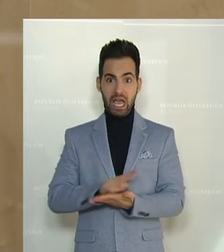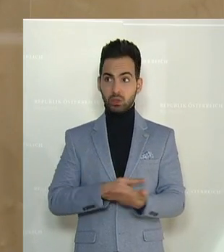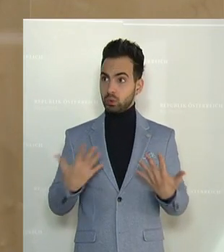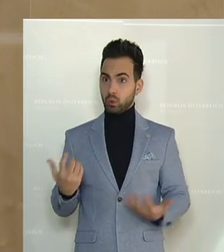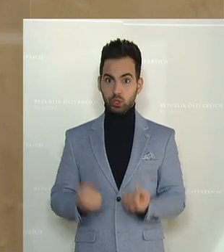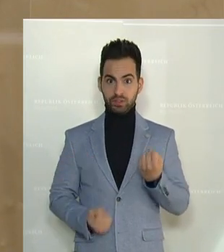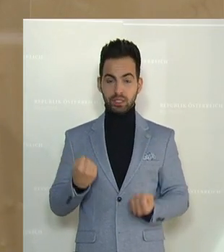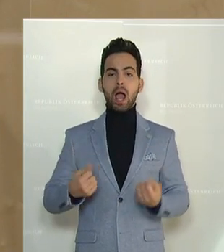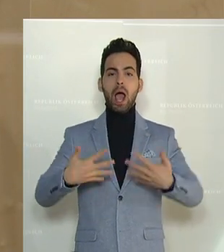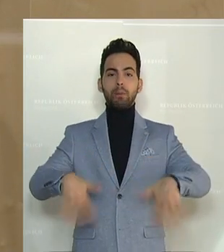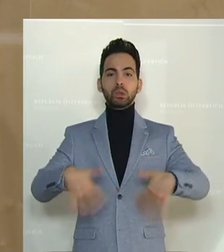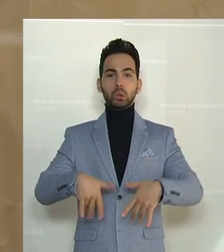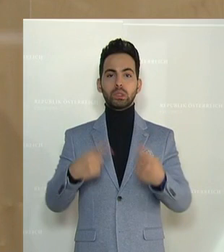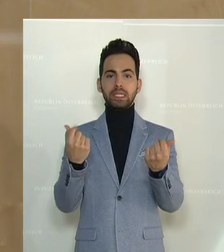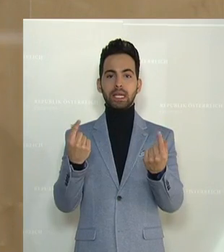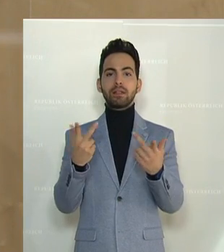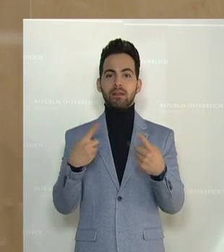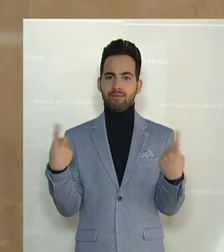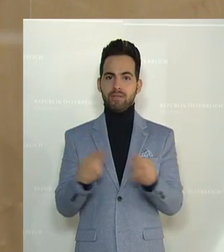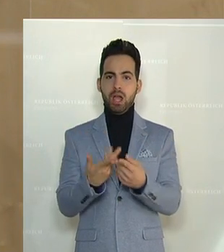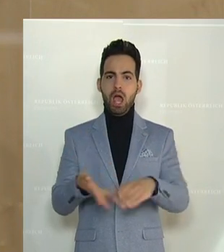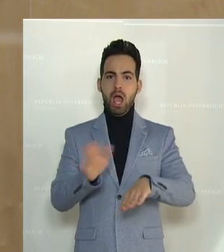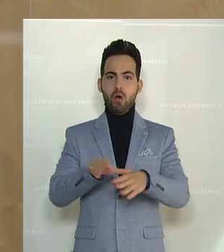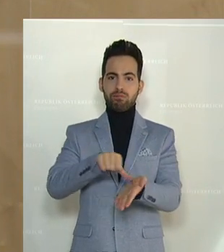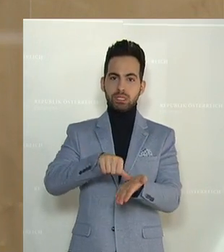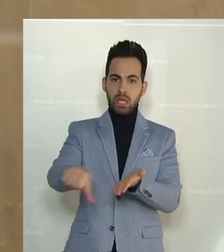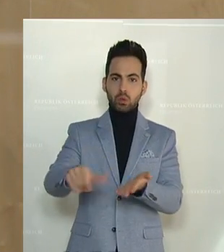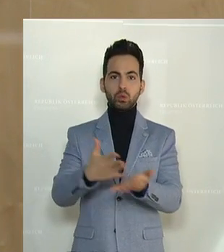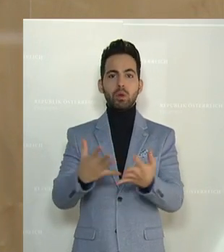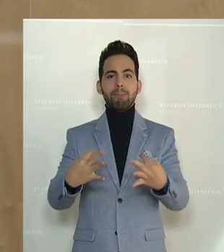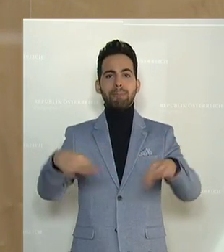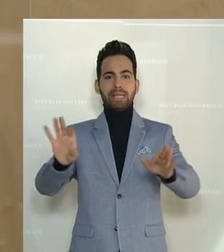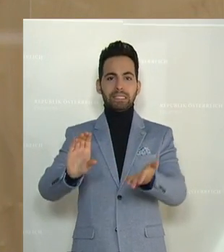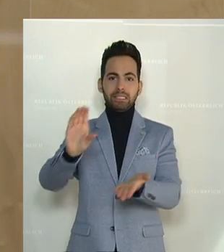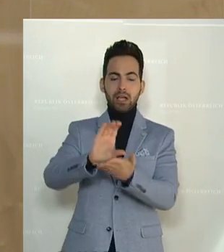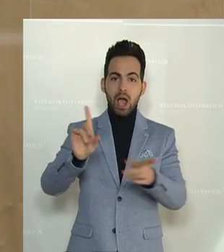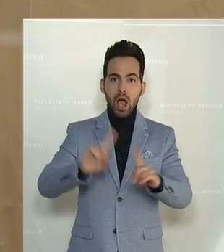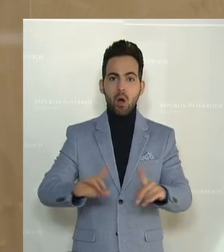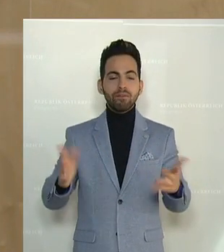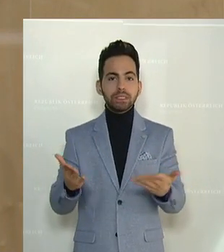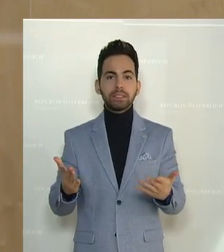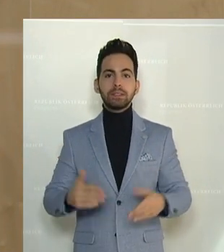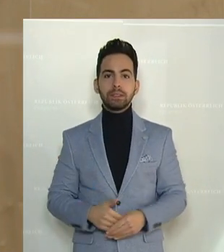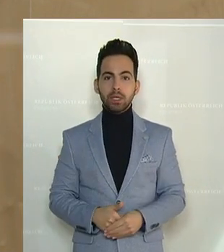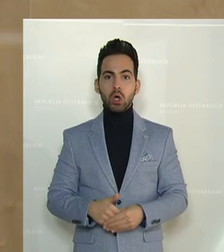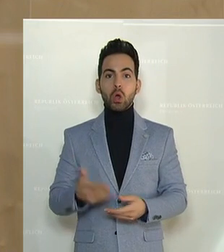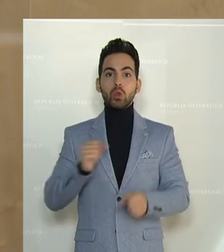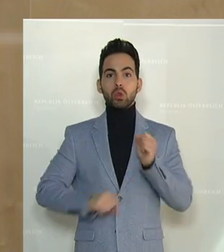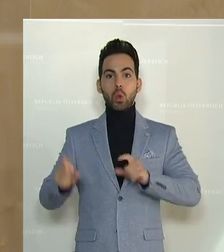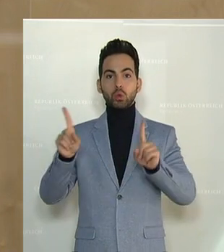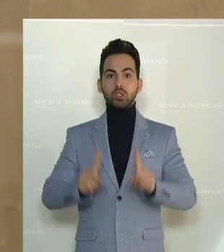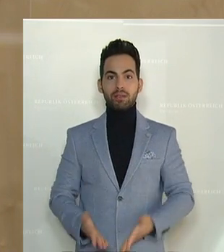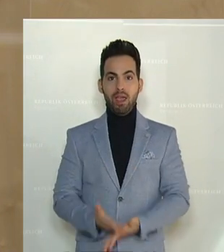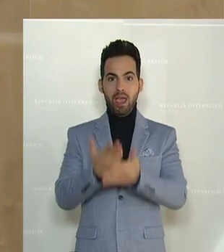das Arbeitslosengeld durch Aufzahlungen aufgebessert, durch einmalige. Und wir haben ein Abgleiten in die